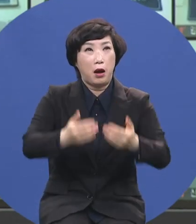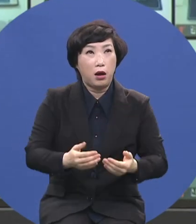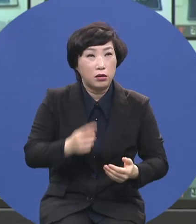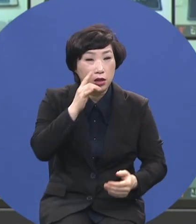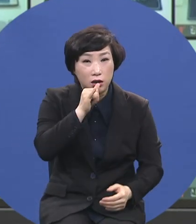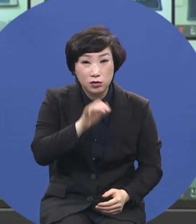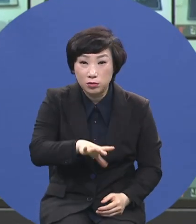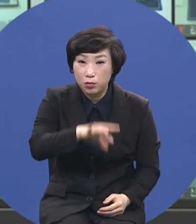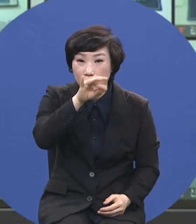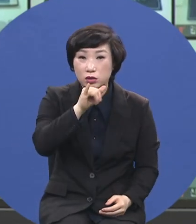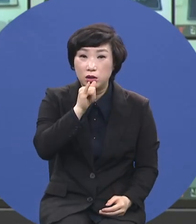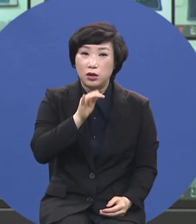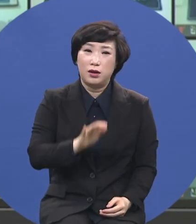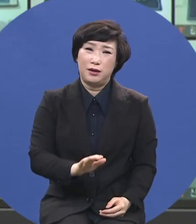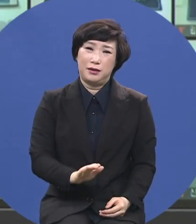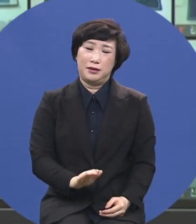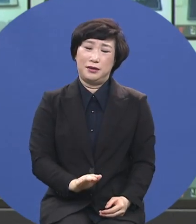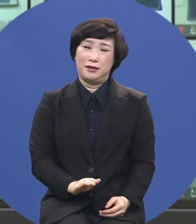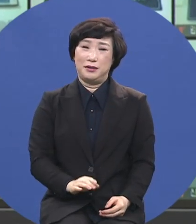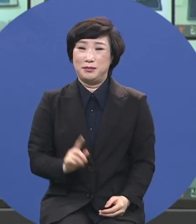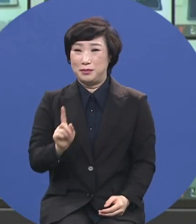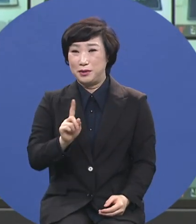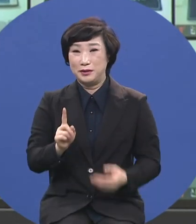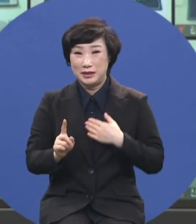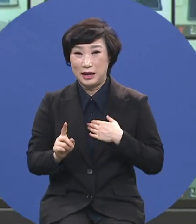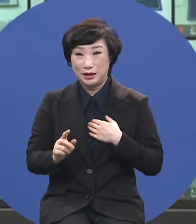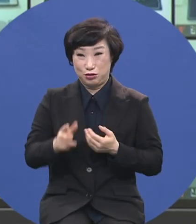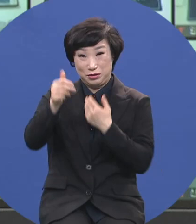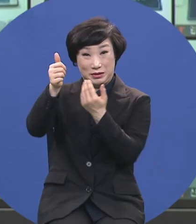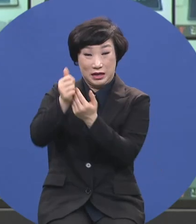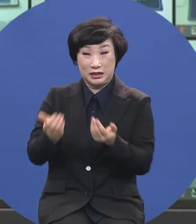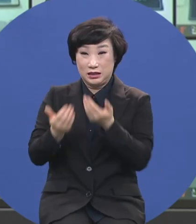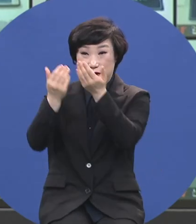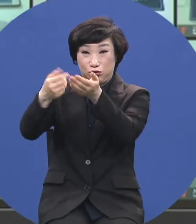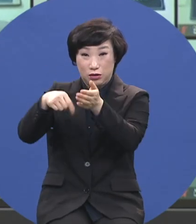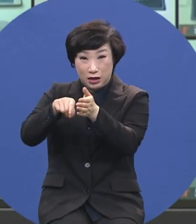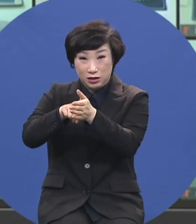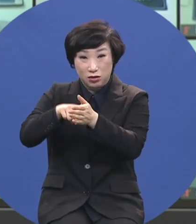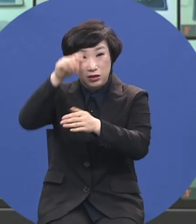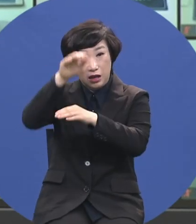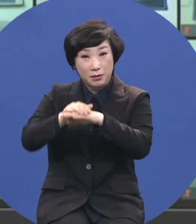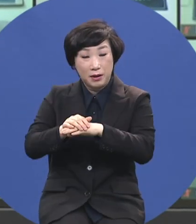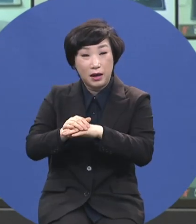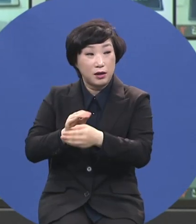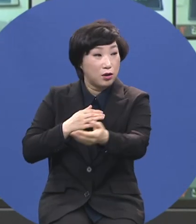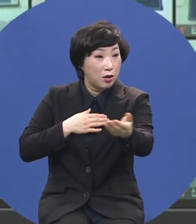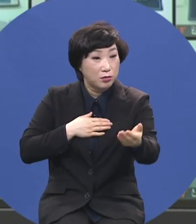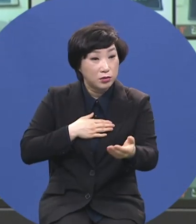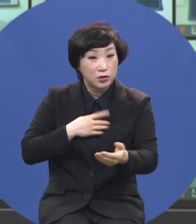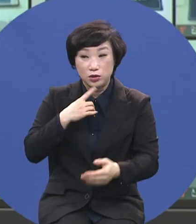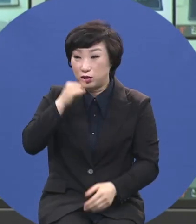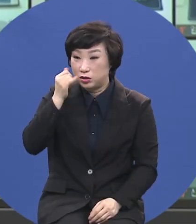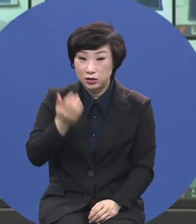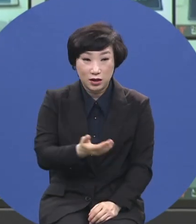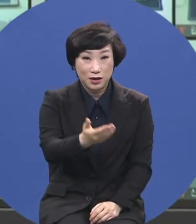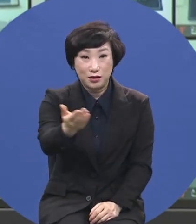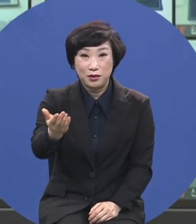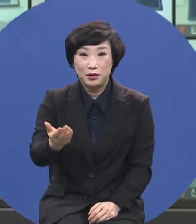이것이 우선이었지. 뭘 드리기 위해서 예배를 얼마나